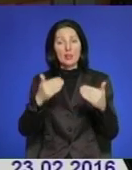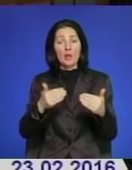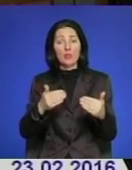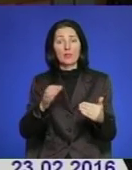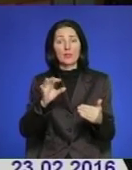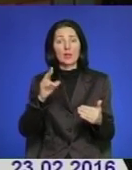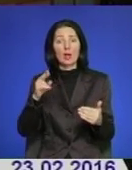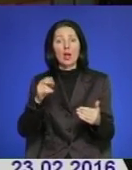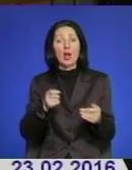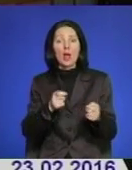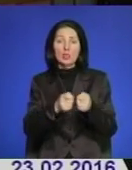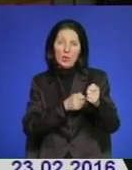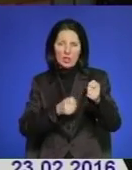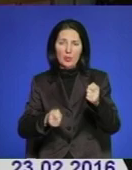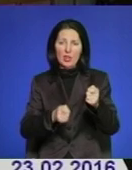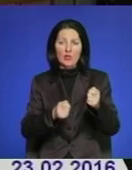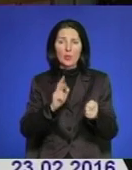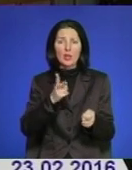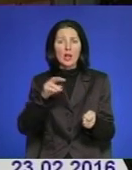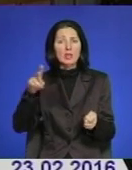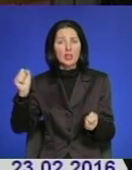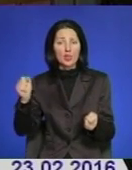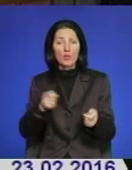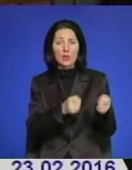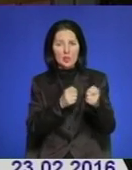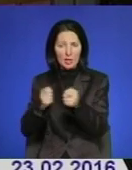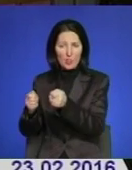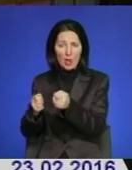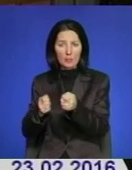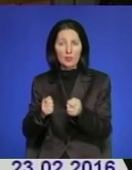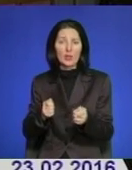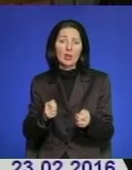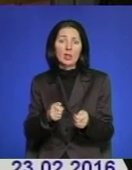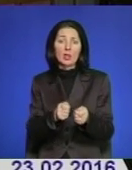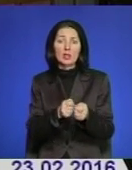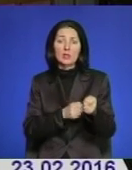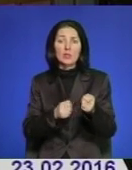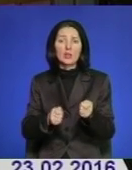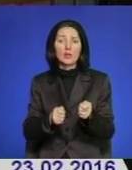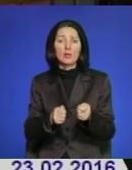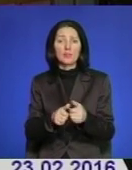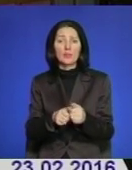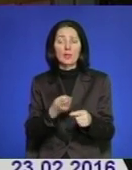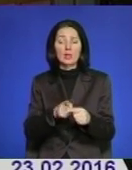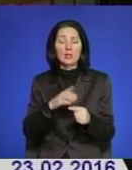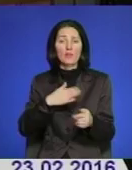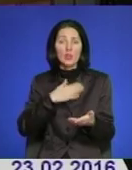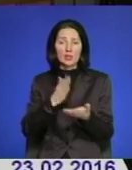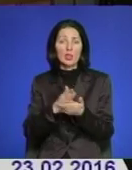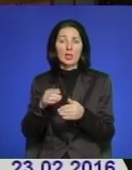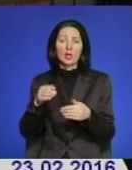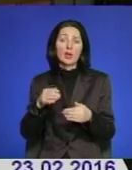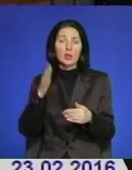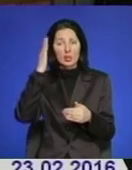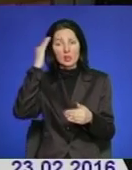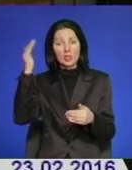поряд», збирання-розбирання автомата Калашникова, стрільба однококаліберної гвинтівки. Це у нас іде тактична підготовка